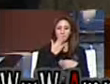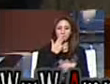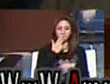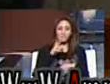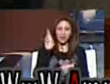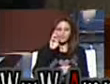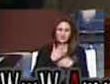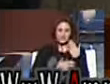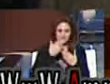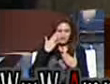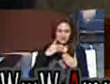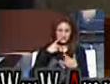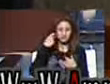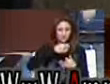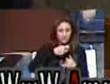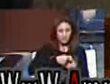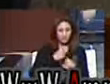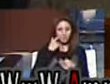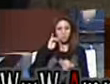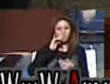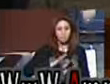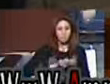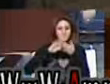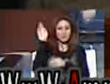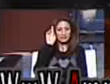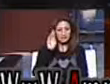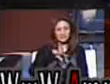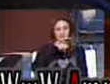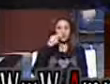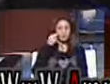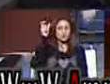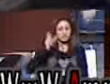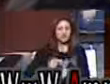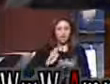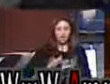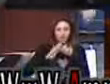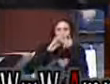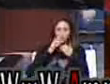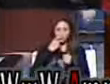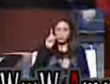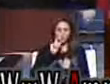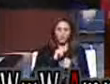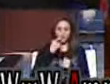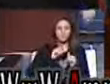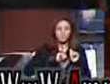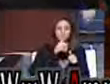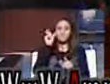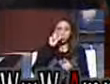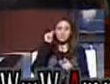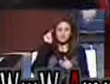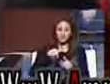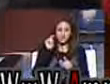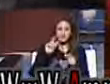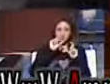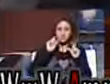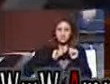يكون موفقا في خدمة الكنيسة والوطن والإنسانية جمعاء. لما يبقى جوه الكاتدرائية مسلمين أكتر كمان من المسيحيين جايين